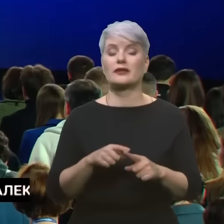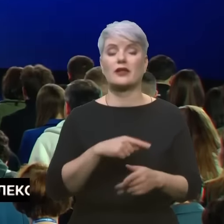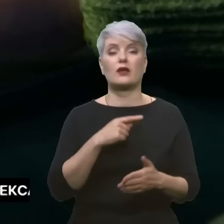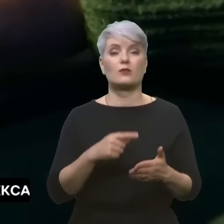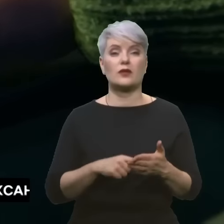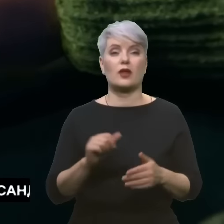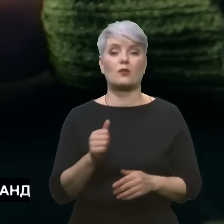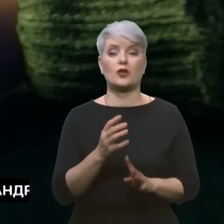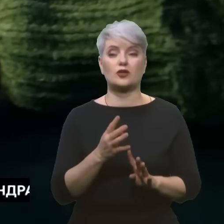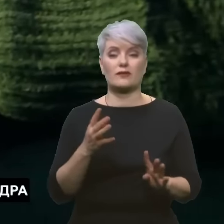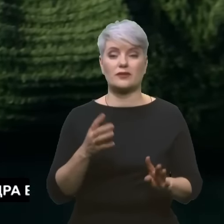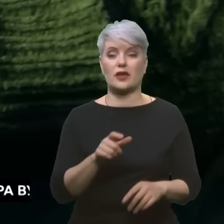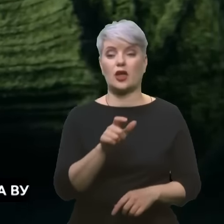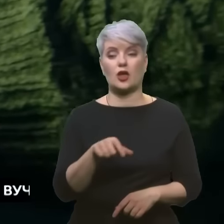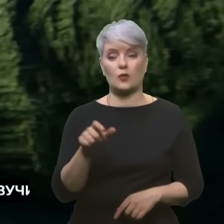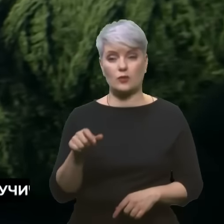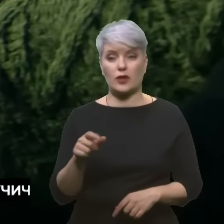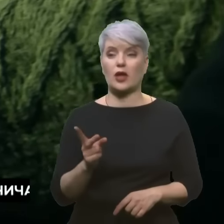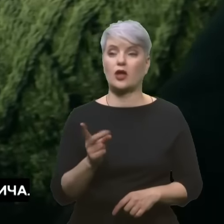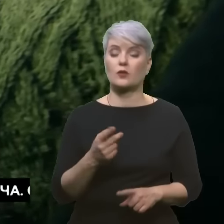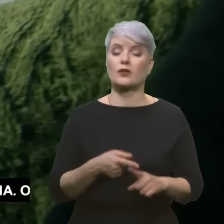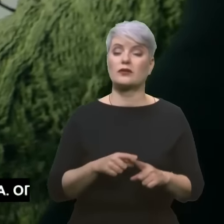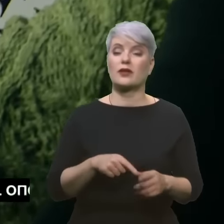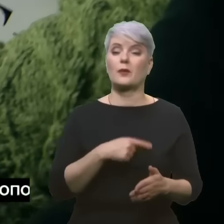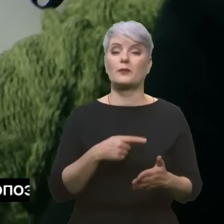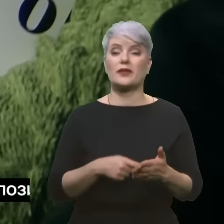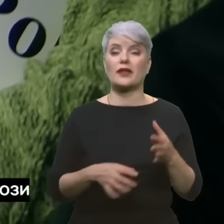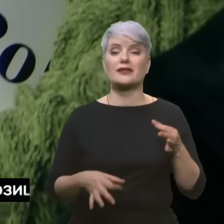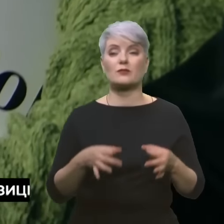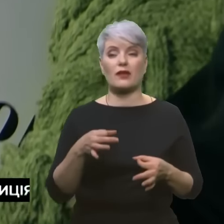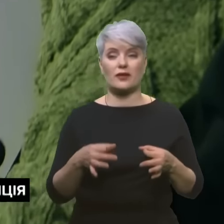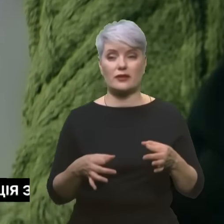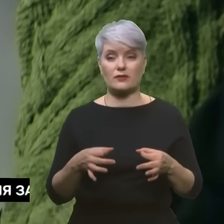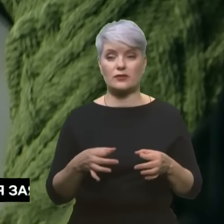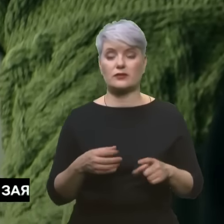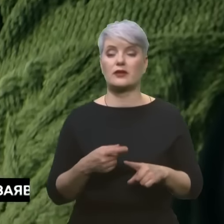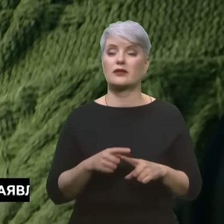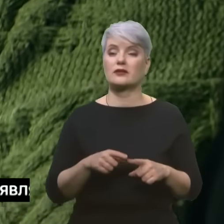перш за все, людей. А друге, це питання справедливості. Це питання